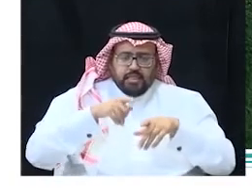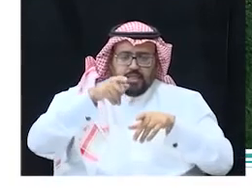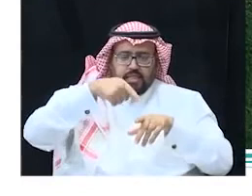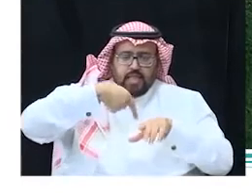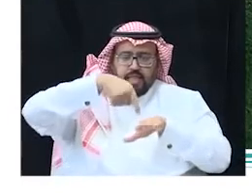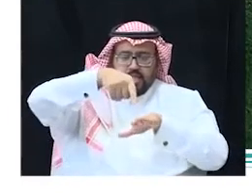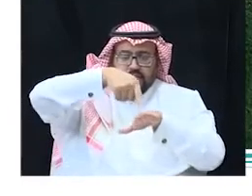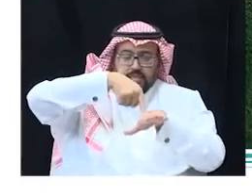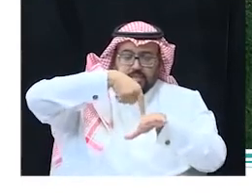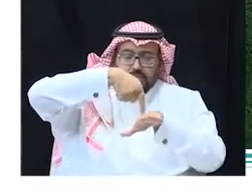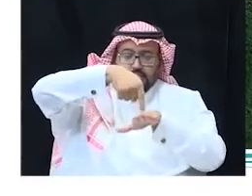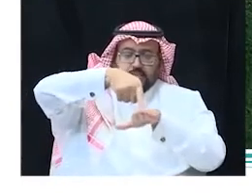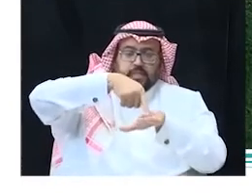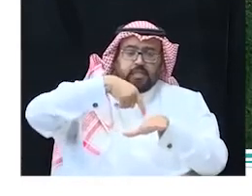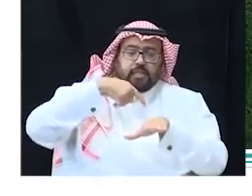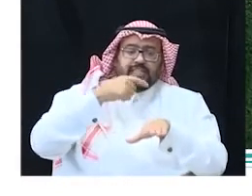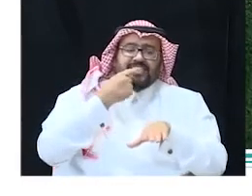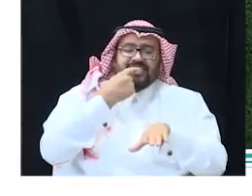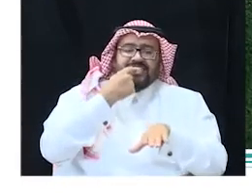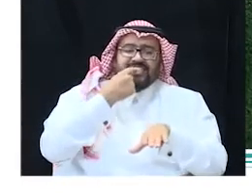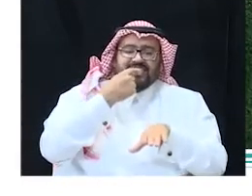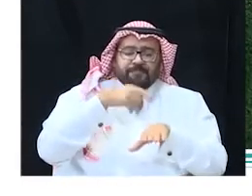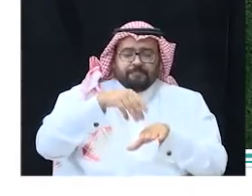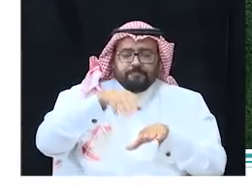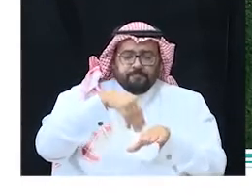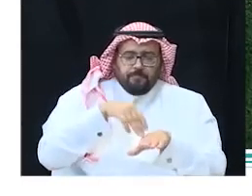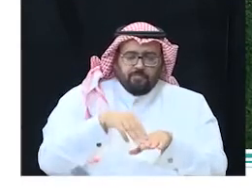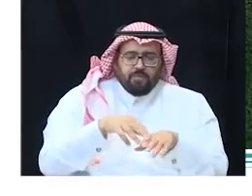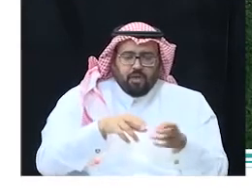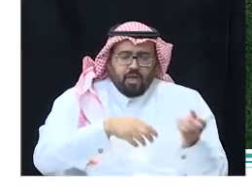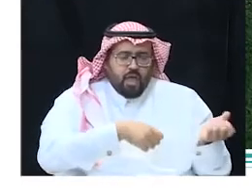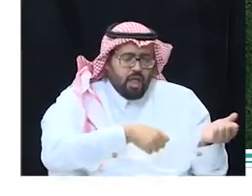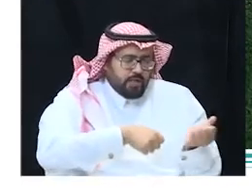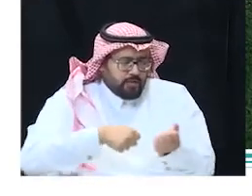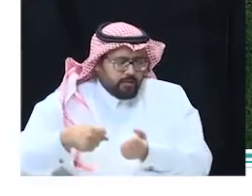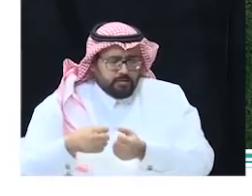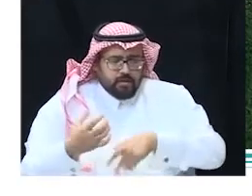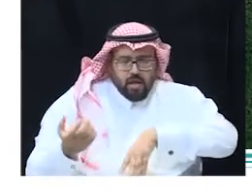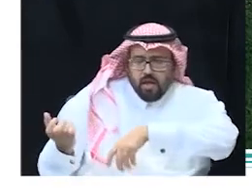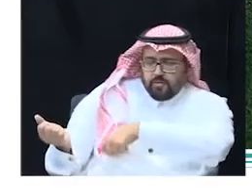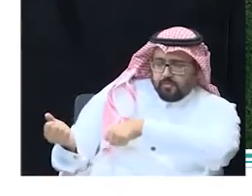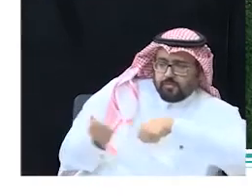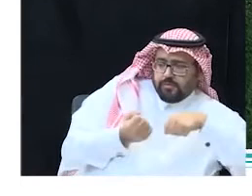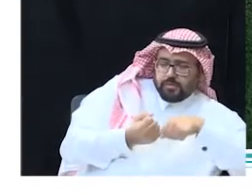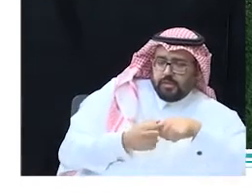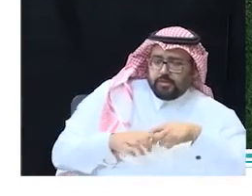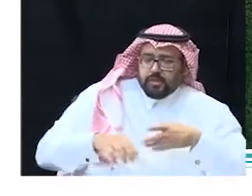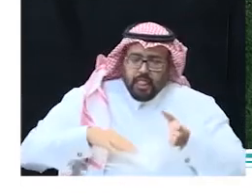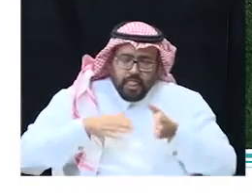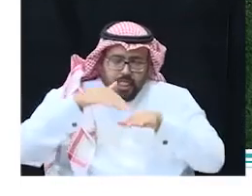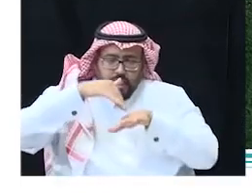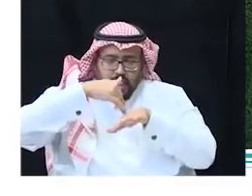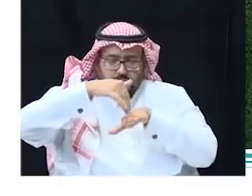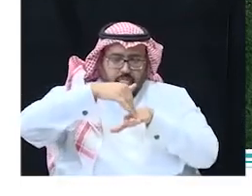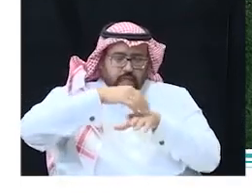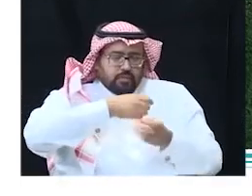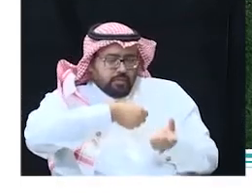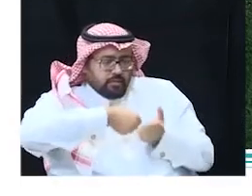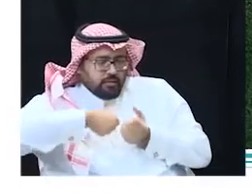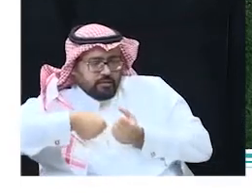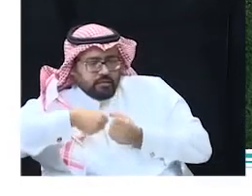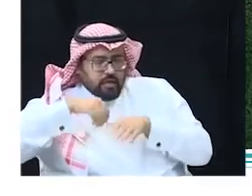لو نلاحظ أصدقائنا هذولا في الملعب كل مجموعة جالسين يشدون الحبل باتجاههم،